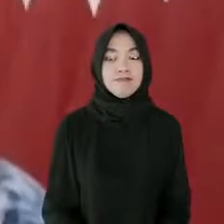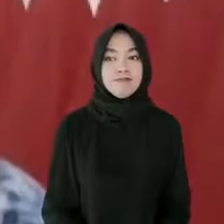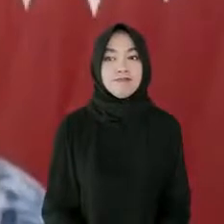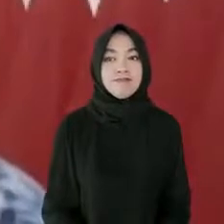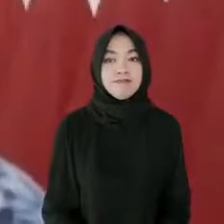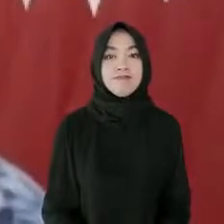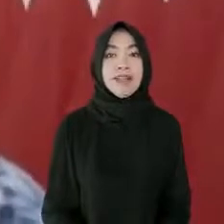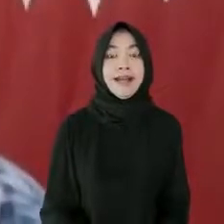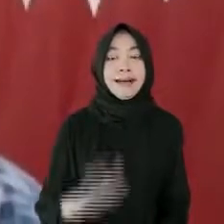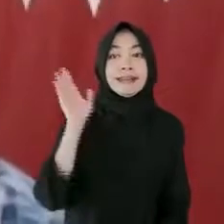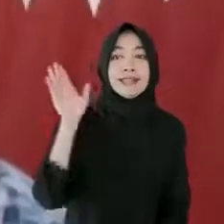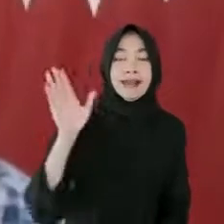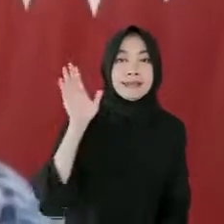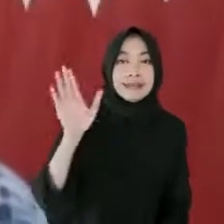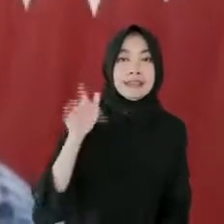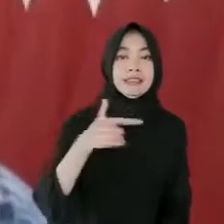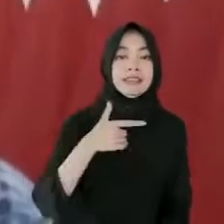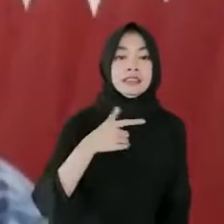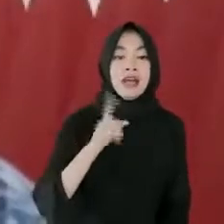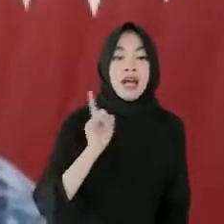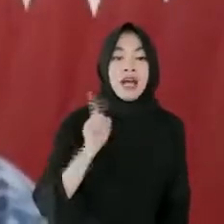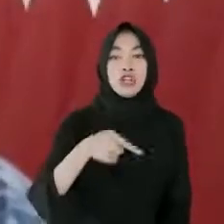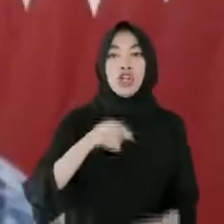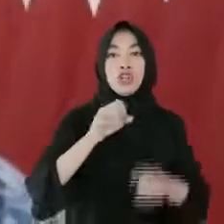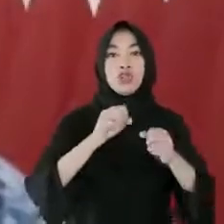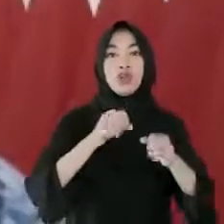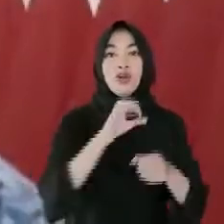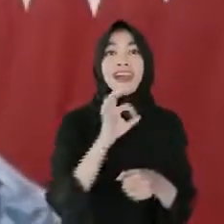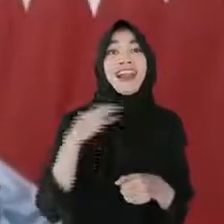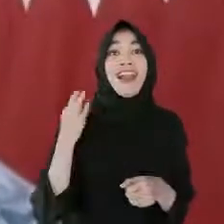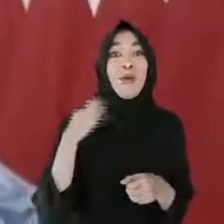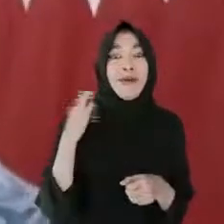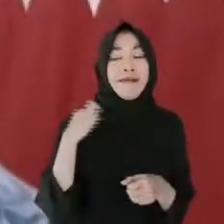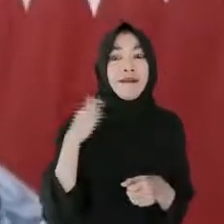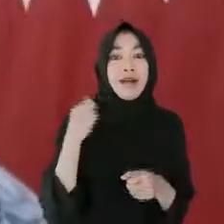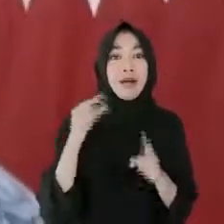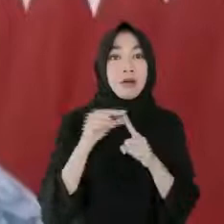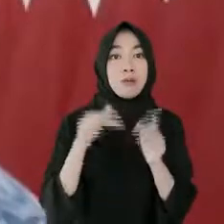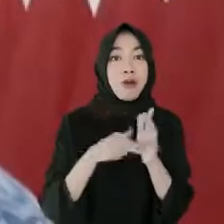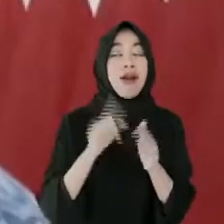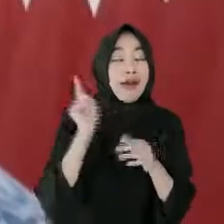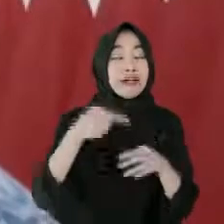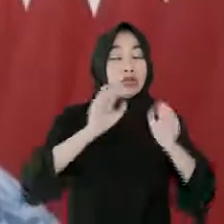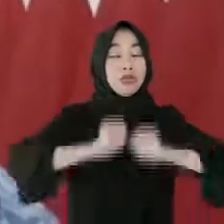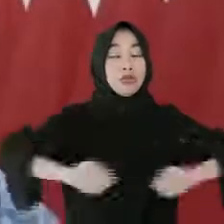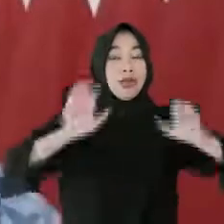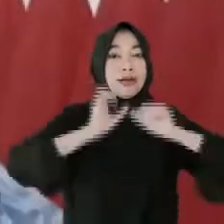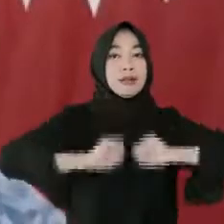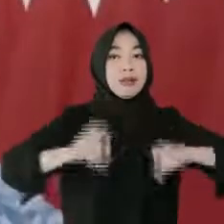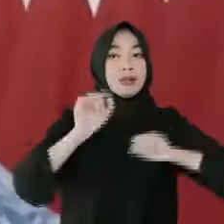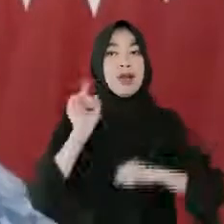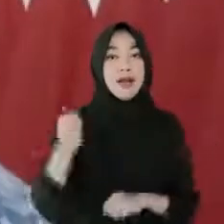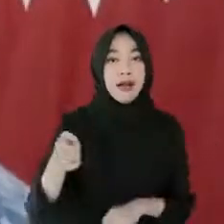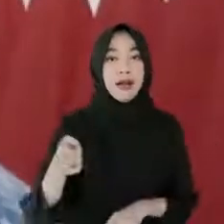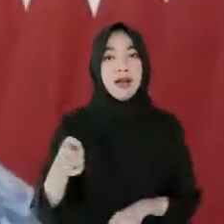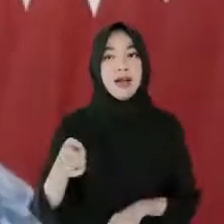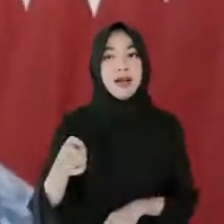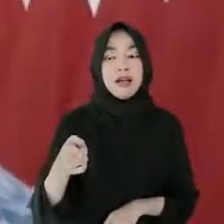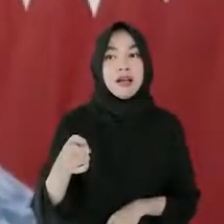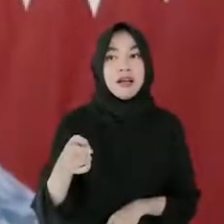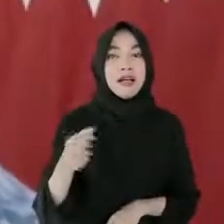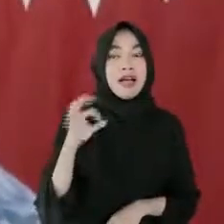kami lakukan dan juga akan ada sosialisasi bagi para relawan eh jadi pagi Parigi para relawan bidang akan